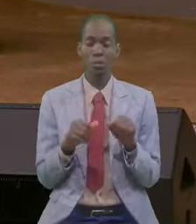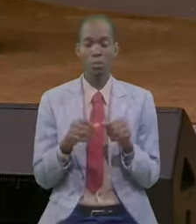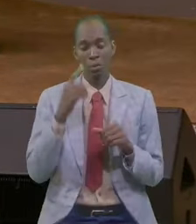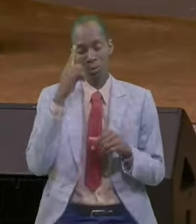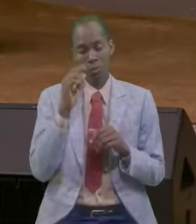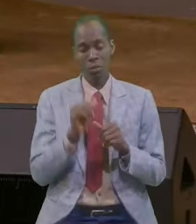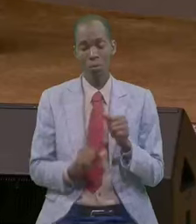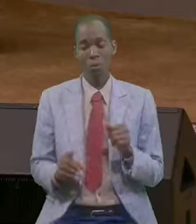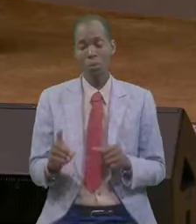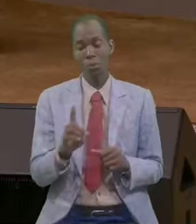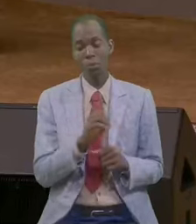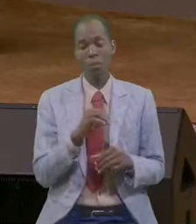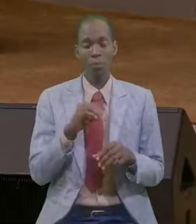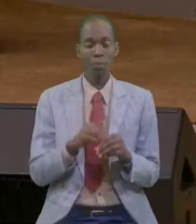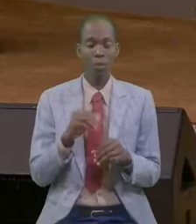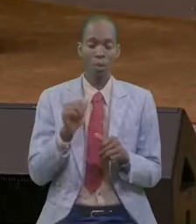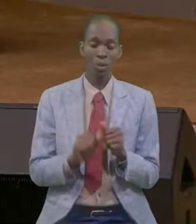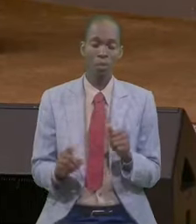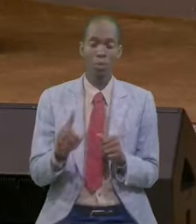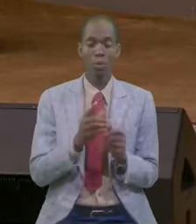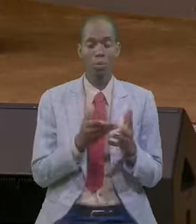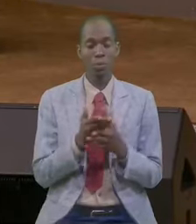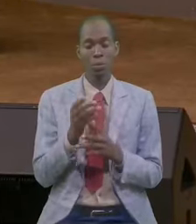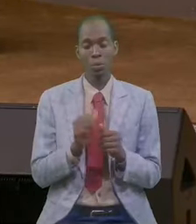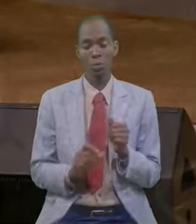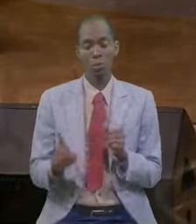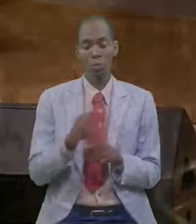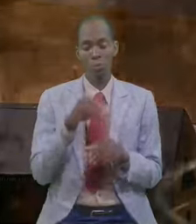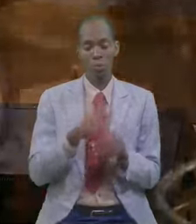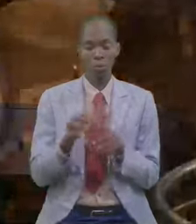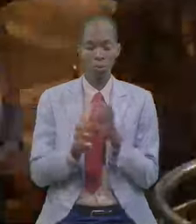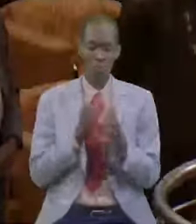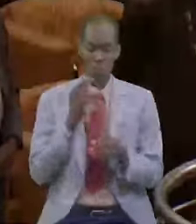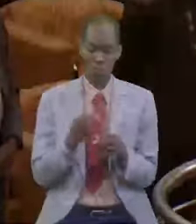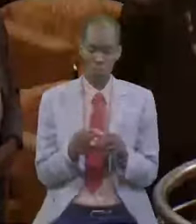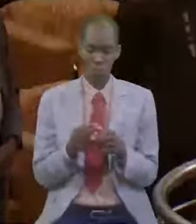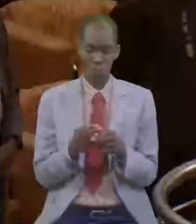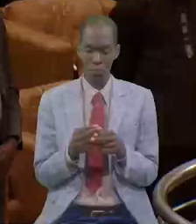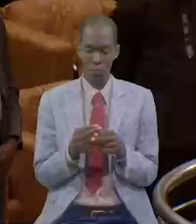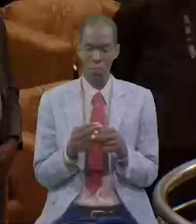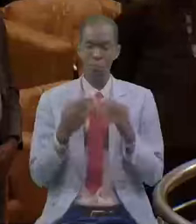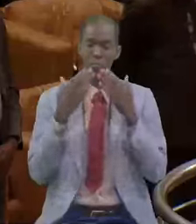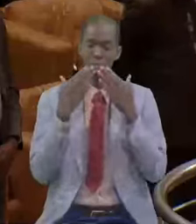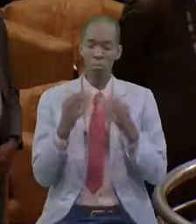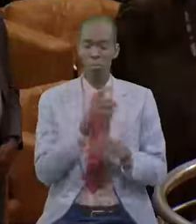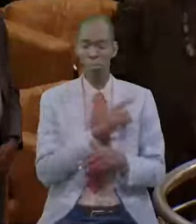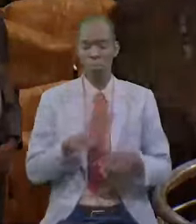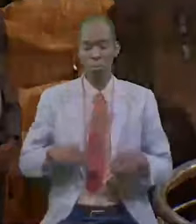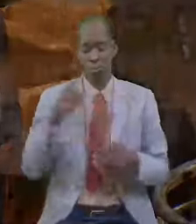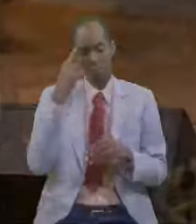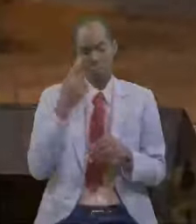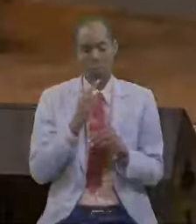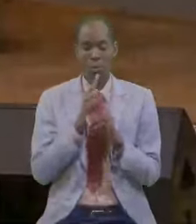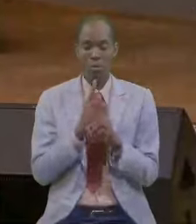pour tout le monde, dans la vie de tout le monde, au travers de tout le monde, au nom de Jésus-Christ. Merci Seigneur pour